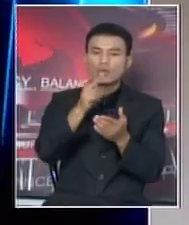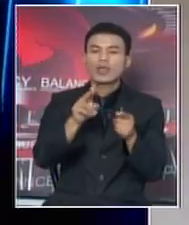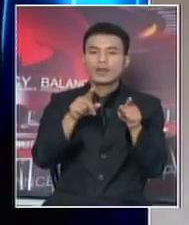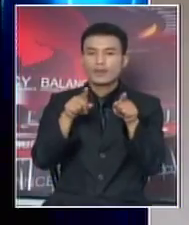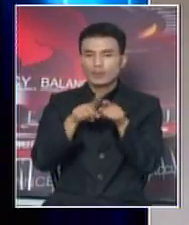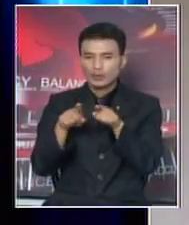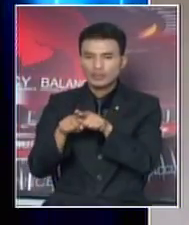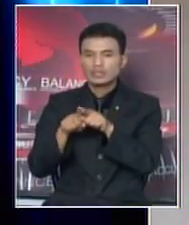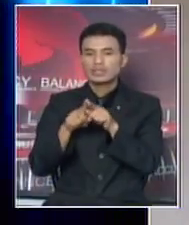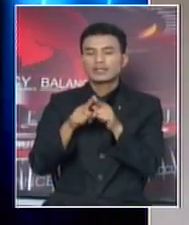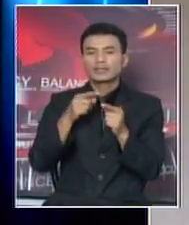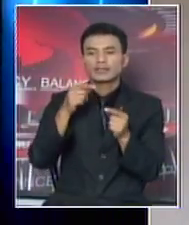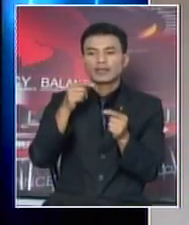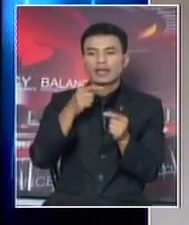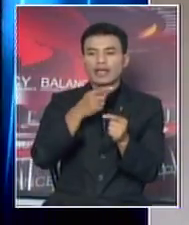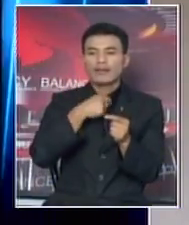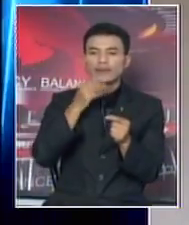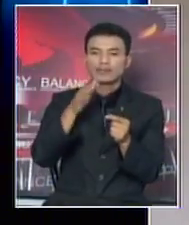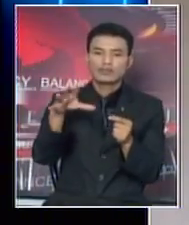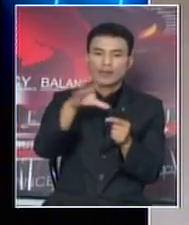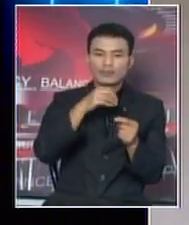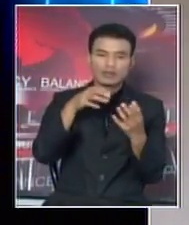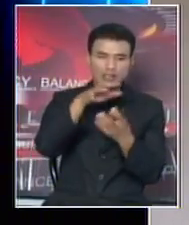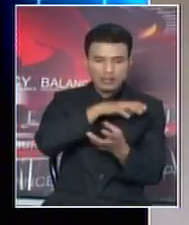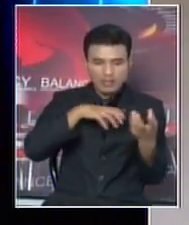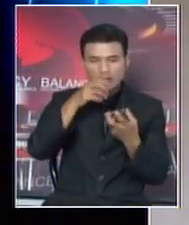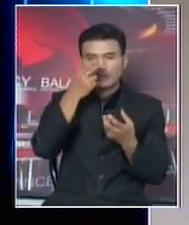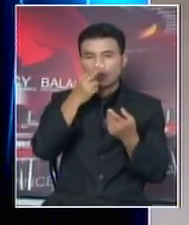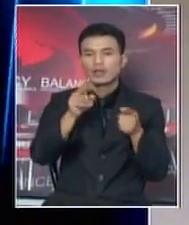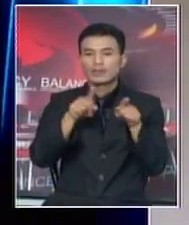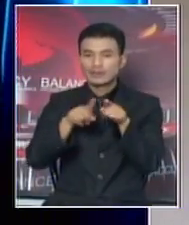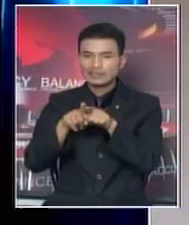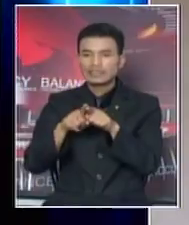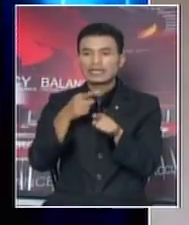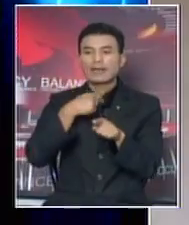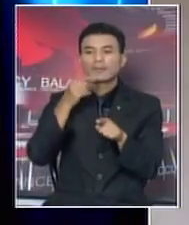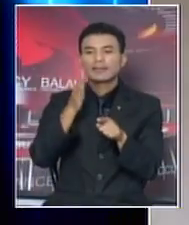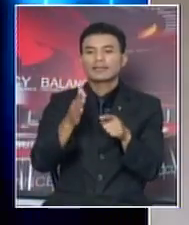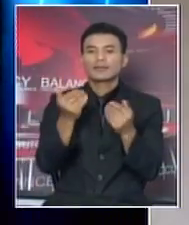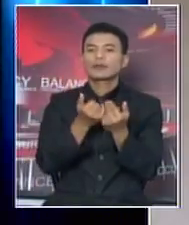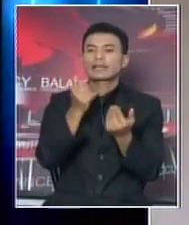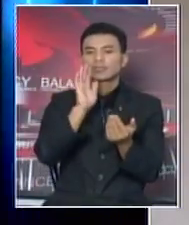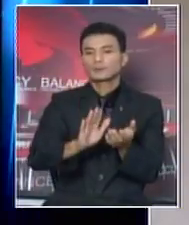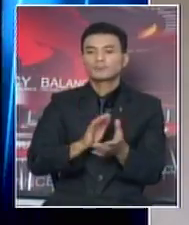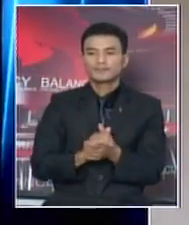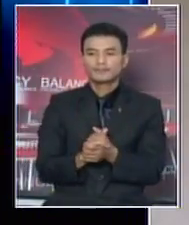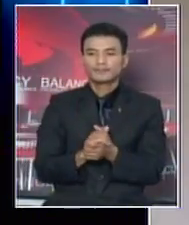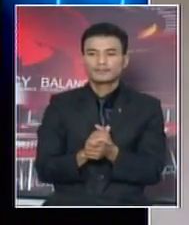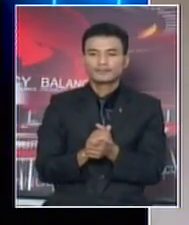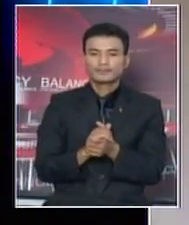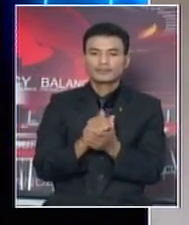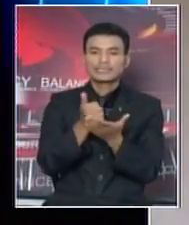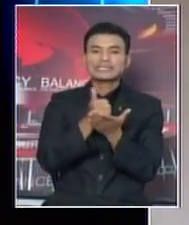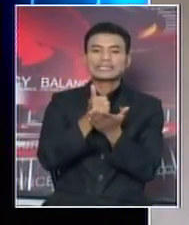यी सबै व्यवधानका बावजुद पनि, यी सबै अस्त व्यस्तताका बावजुद पनि हामीले केही गरेका छौँ जिरी